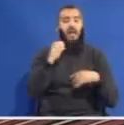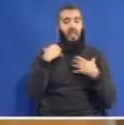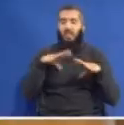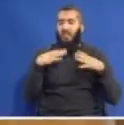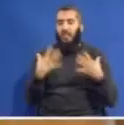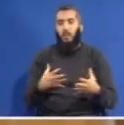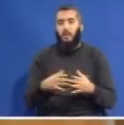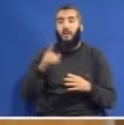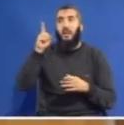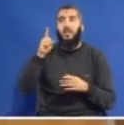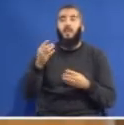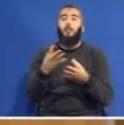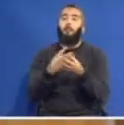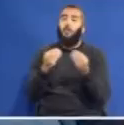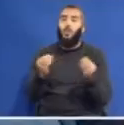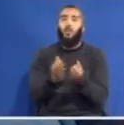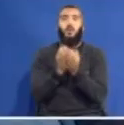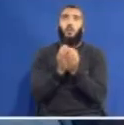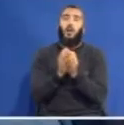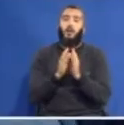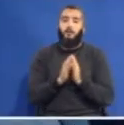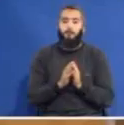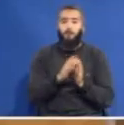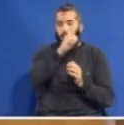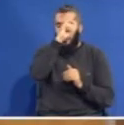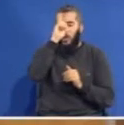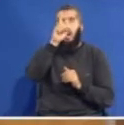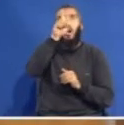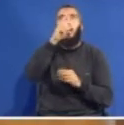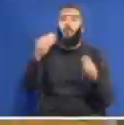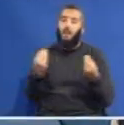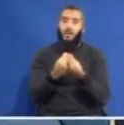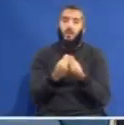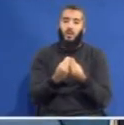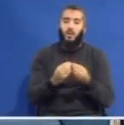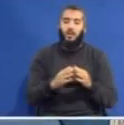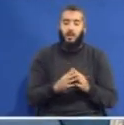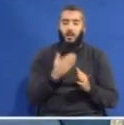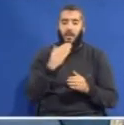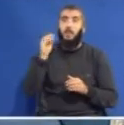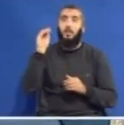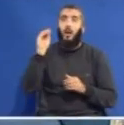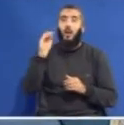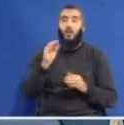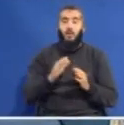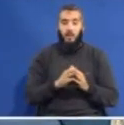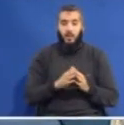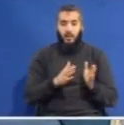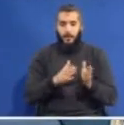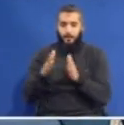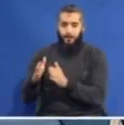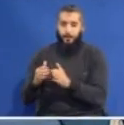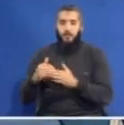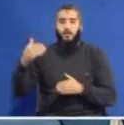أن تكثري من الدعاء، وربي إن شاء الله يخفف عليك. آمين يا رب. بارك الله فيك شيخنا أبو عبد السلام. محمد